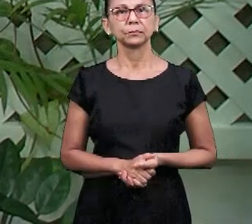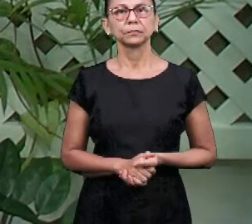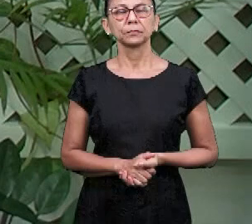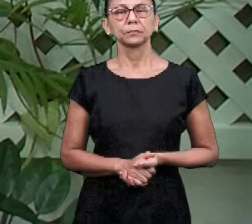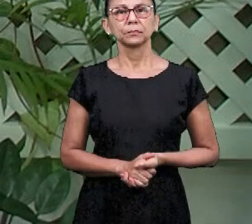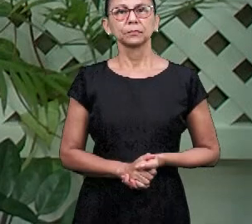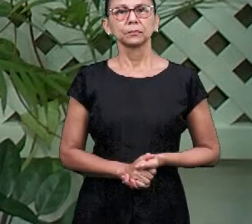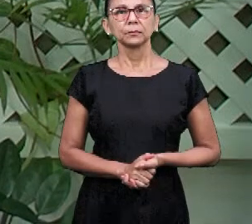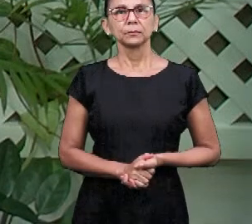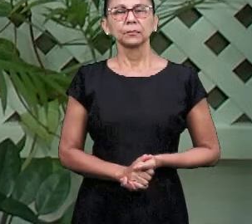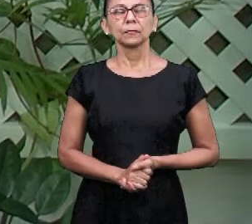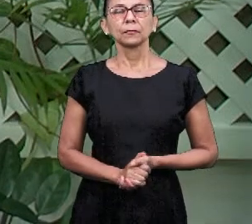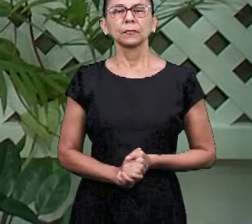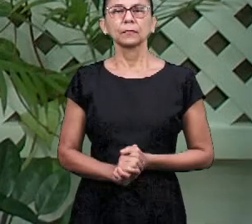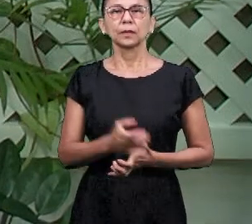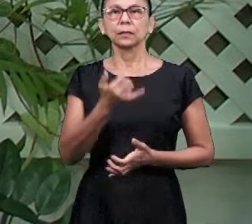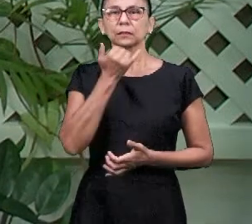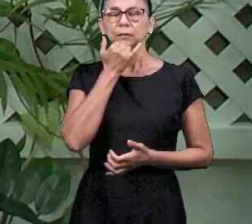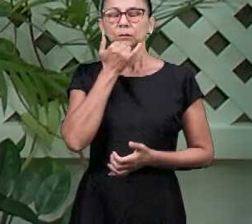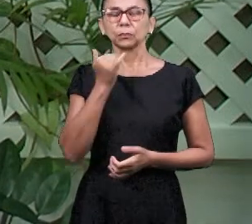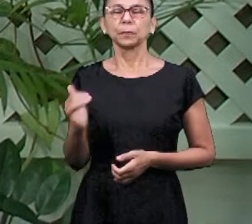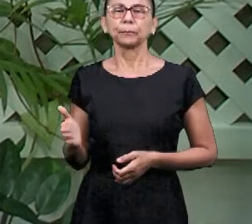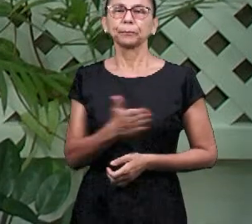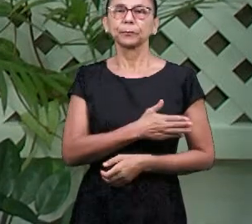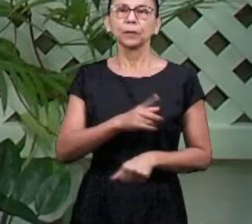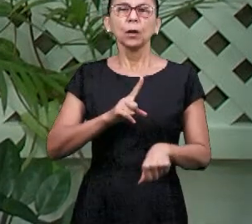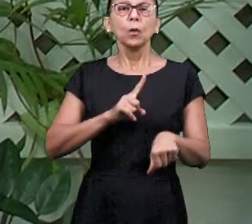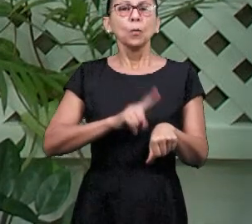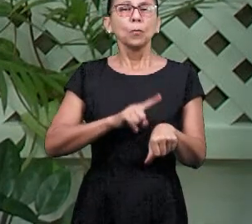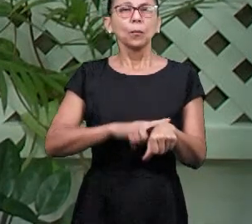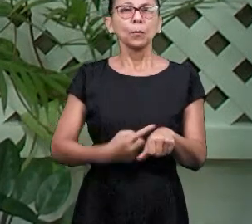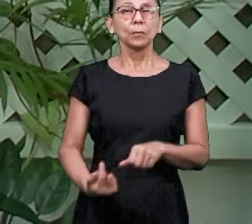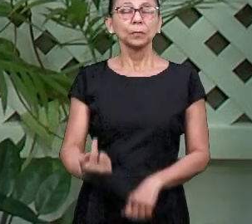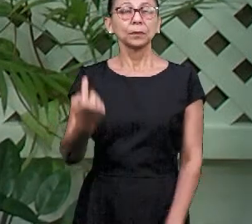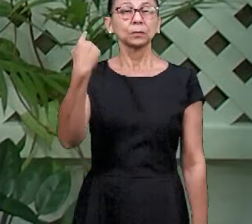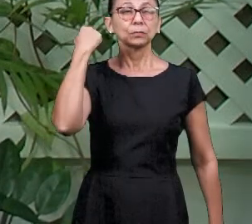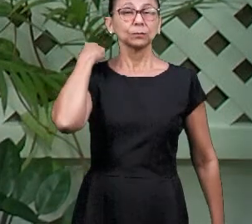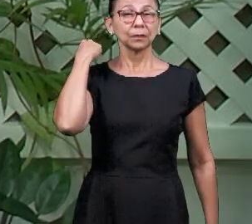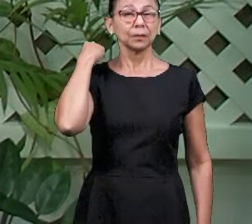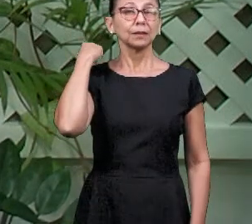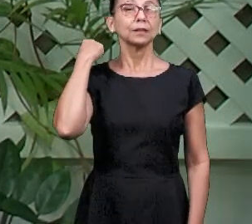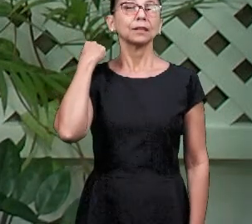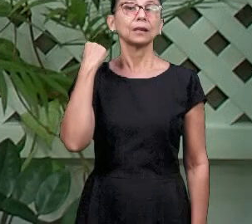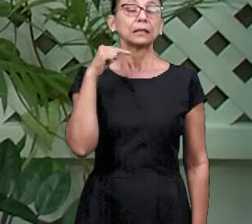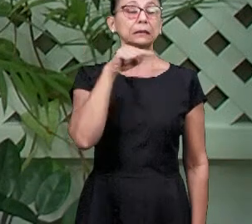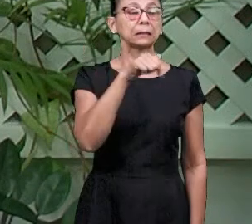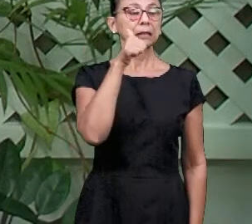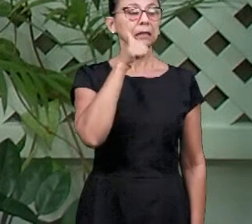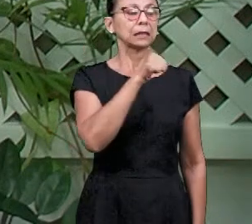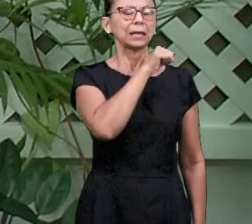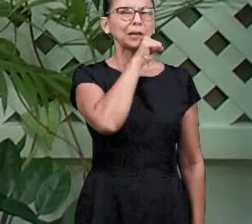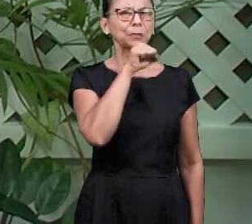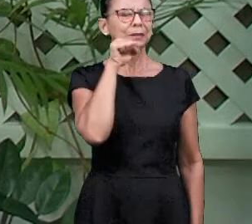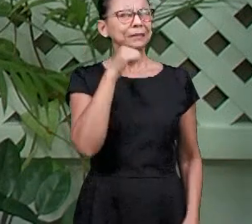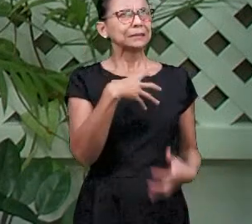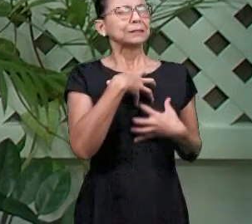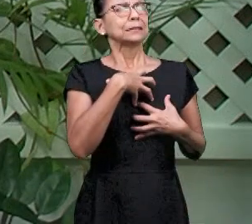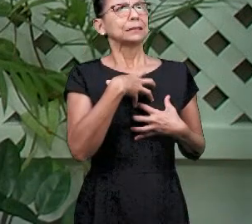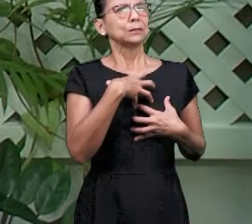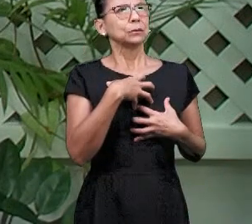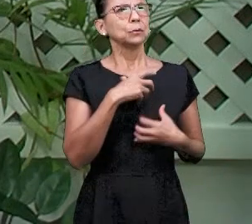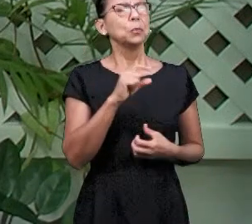hommes notables dans toutes les parties. Mes frères, je ne peux pas euh, parler ici parce que